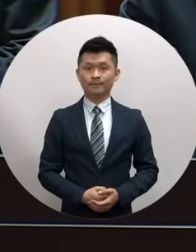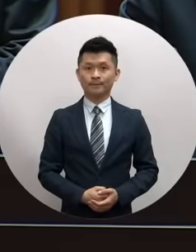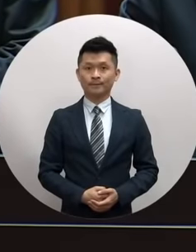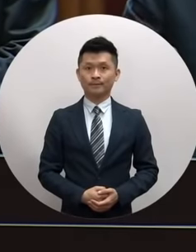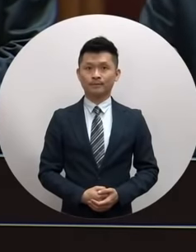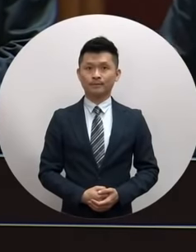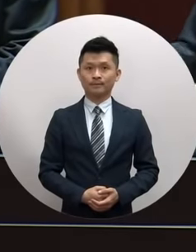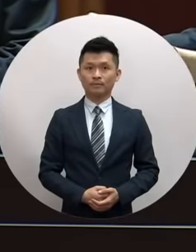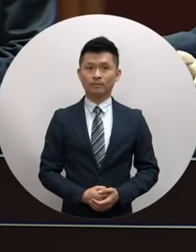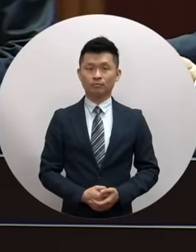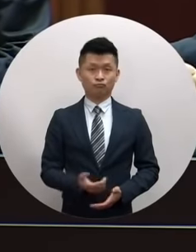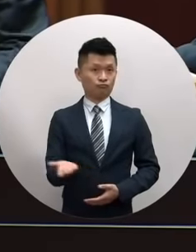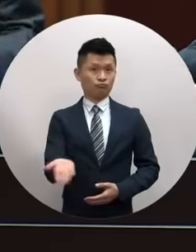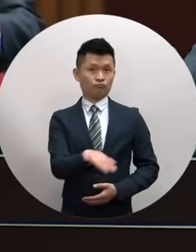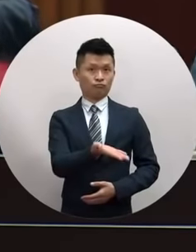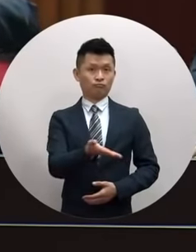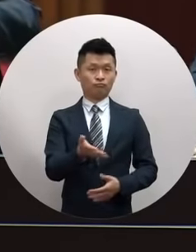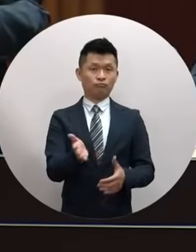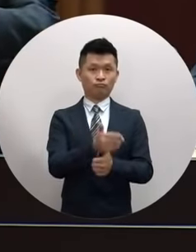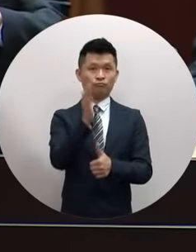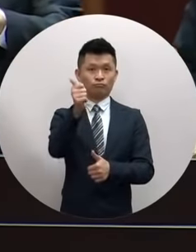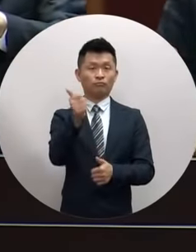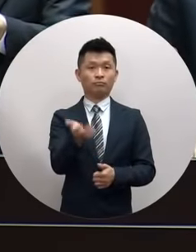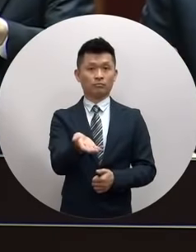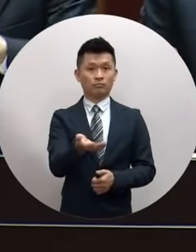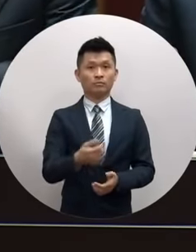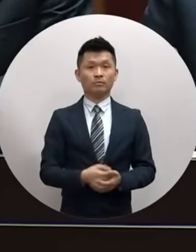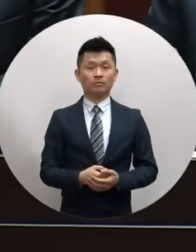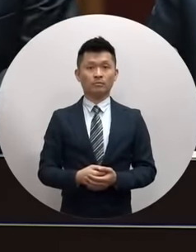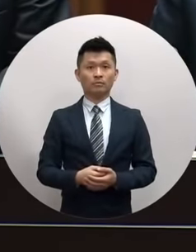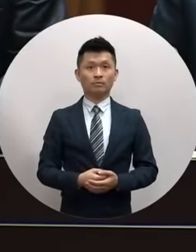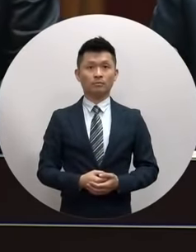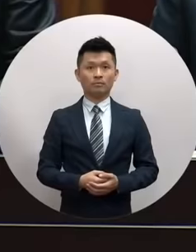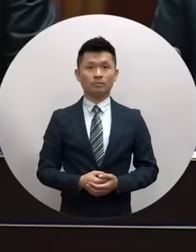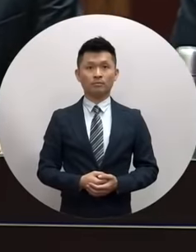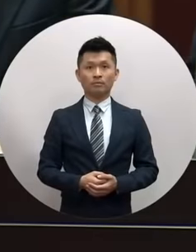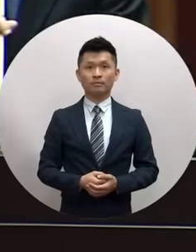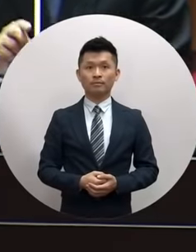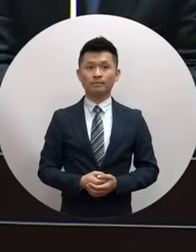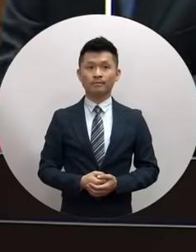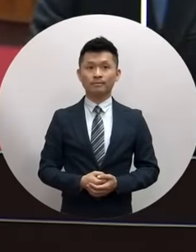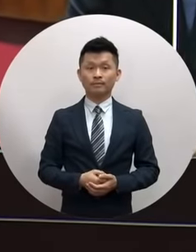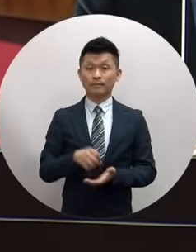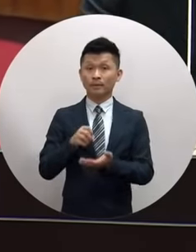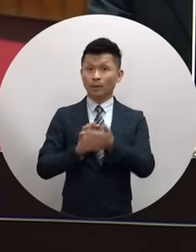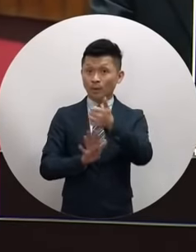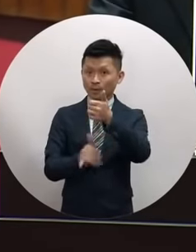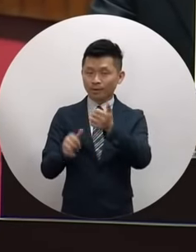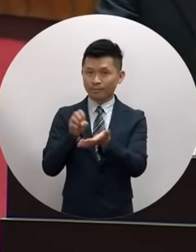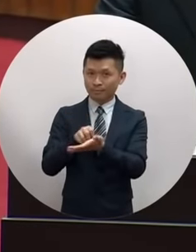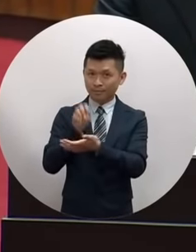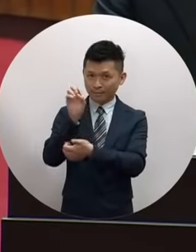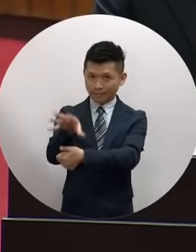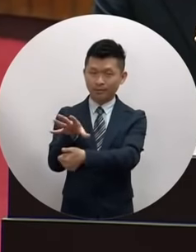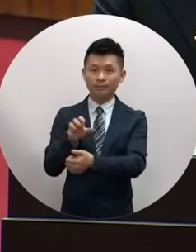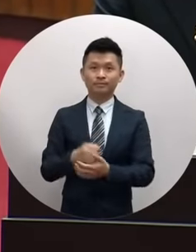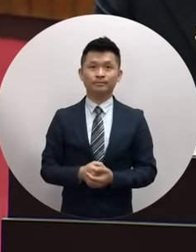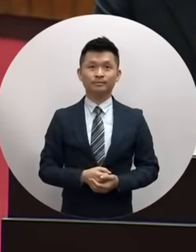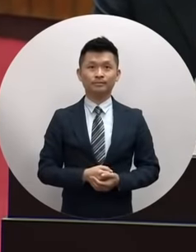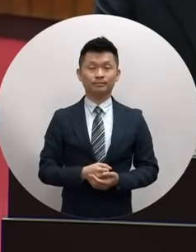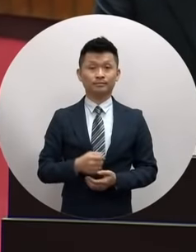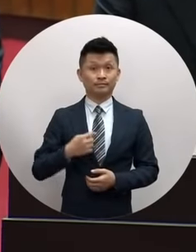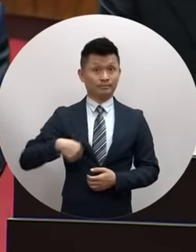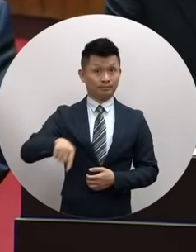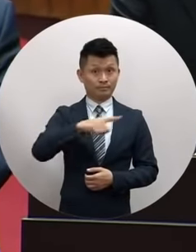跟时程？ 好，那我请总裁。 来，彭总裁、杨总裁。 鲍委员，基本上呢，我